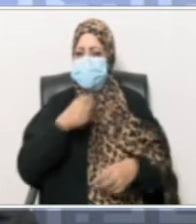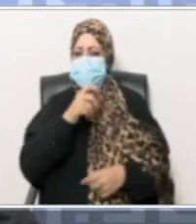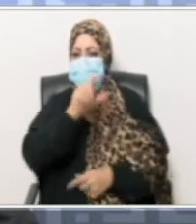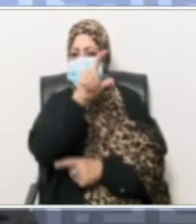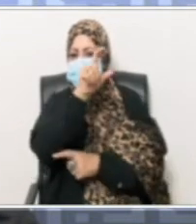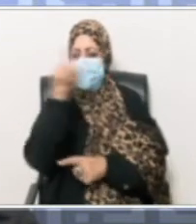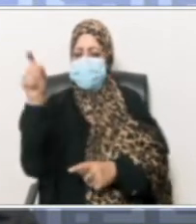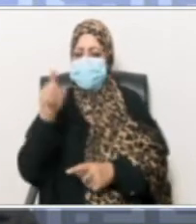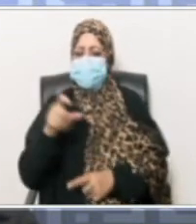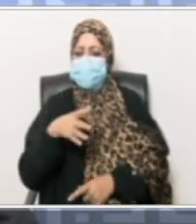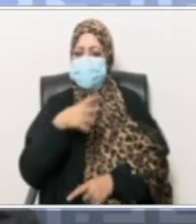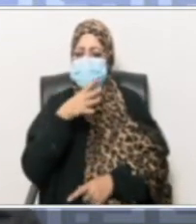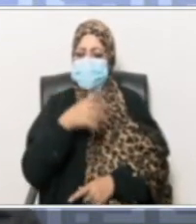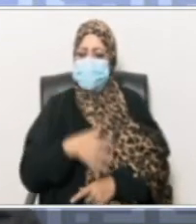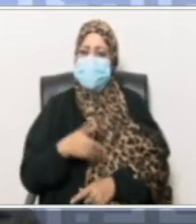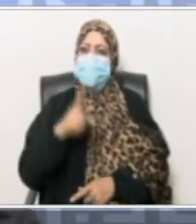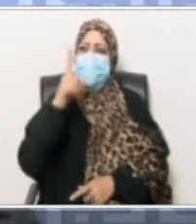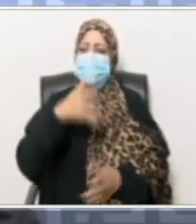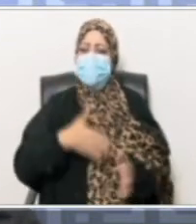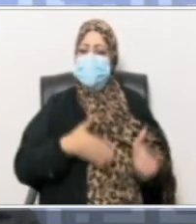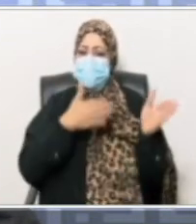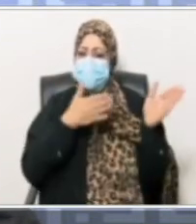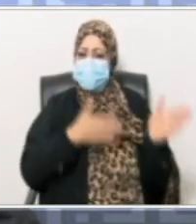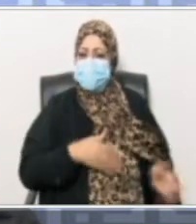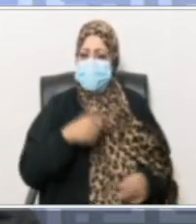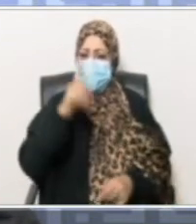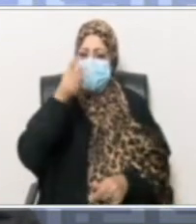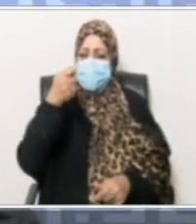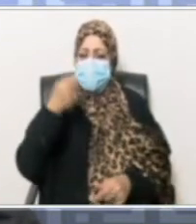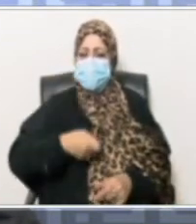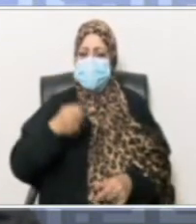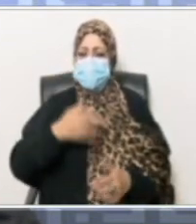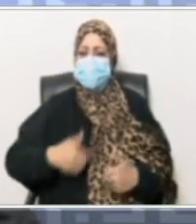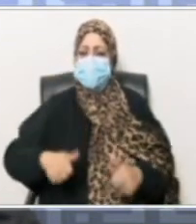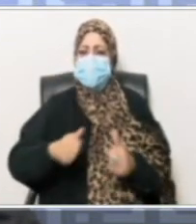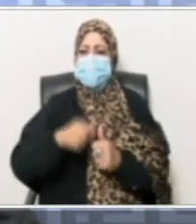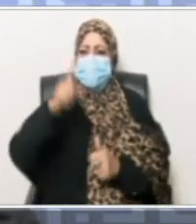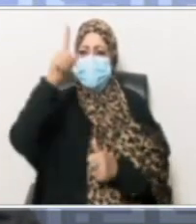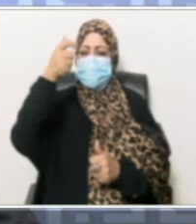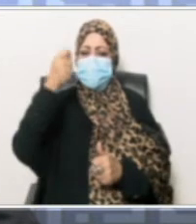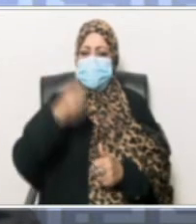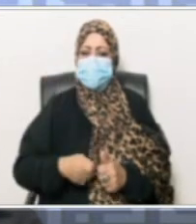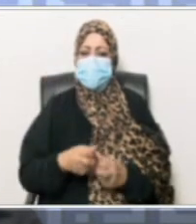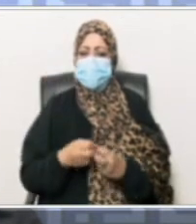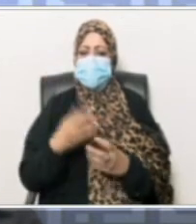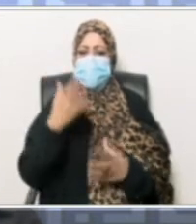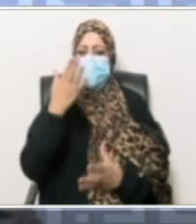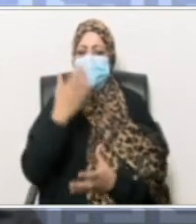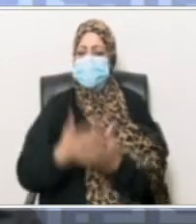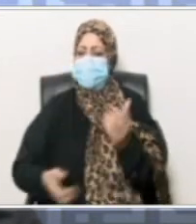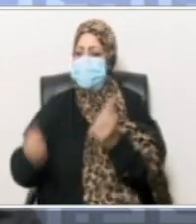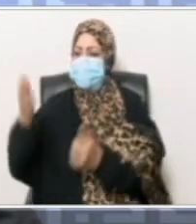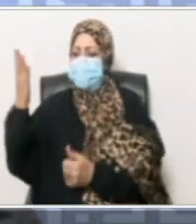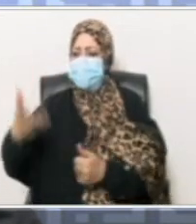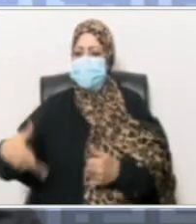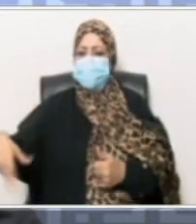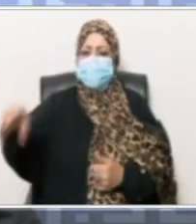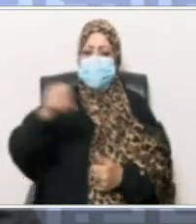وسلم وبموته، أورث أنبياءه الله جل وعلا،